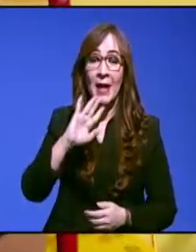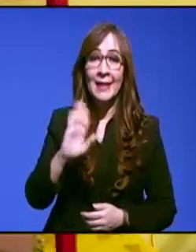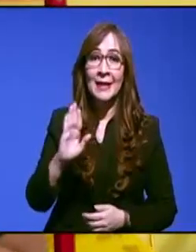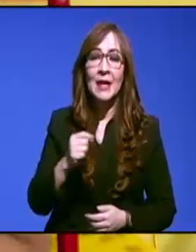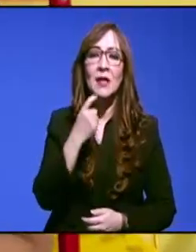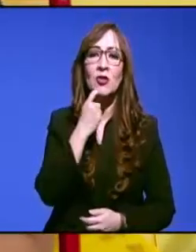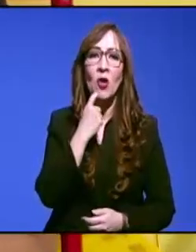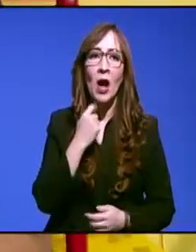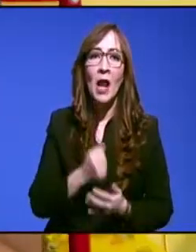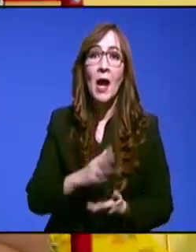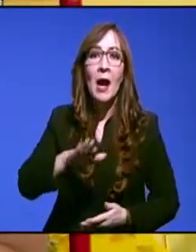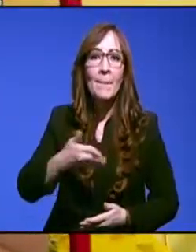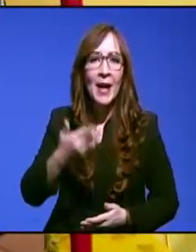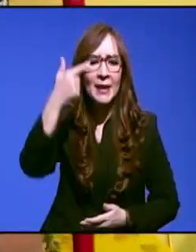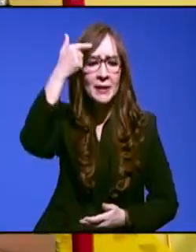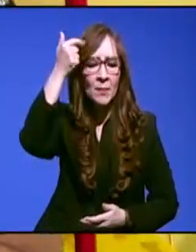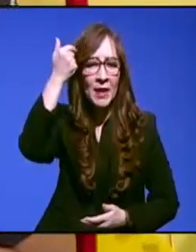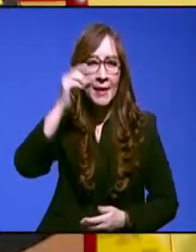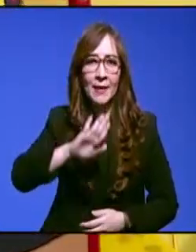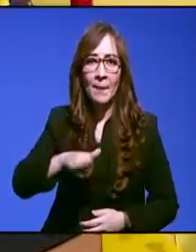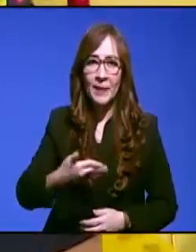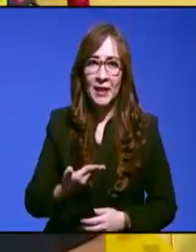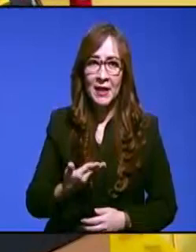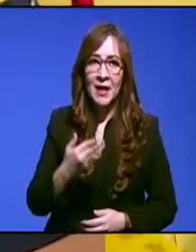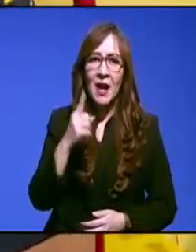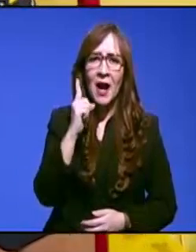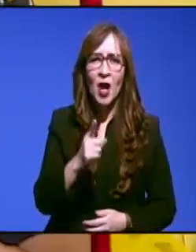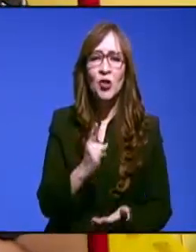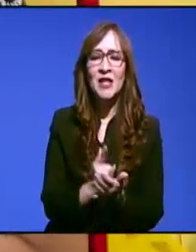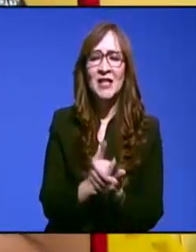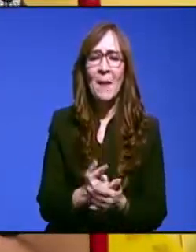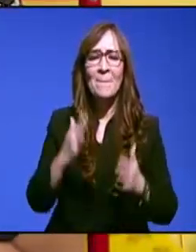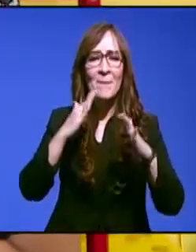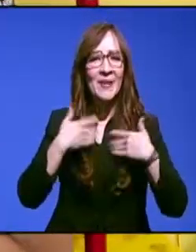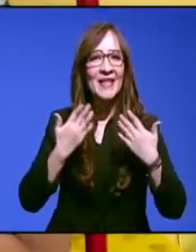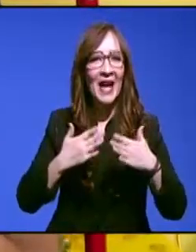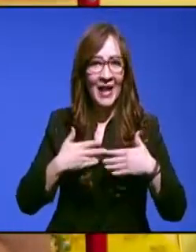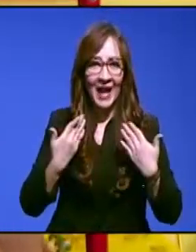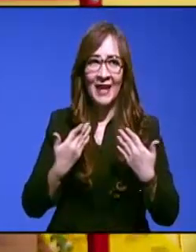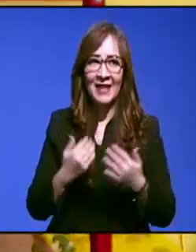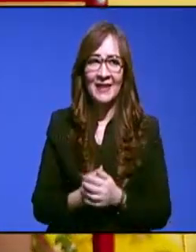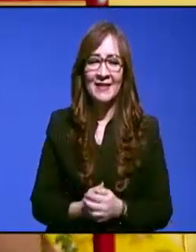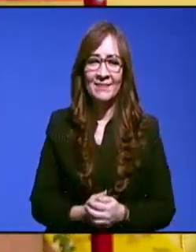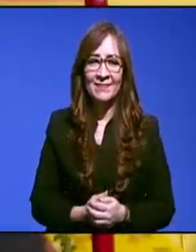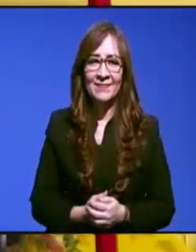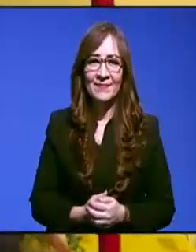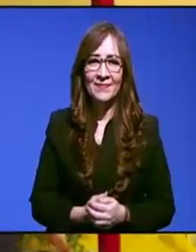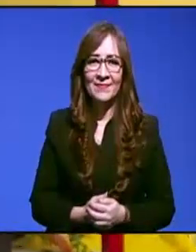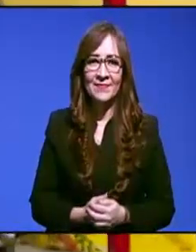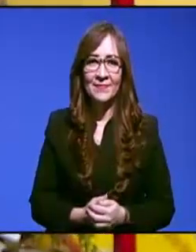anak, tetapi juga dapat menciptakan suasana yang menyenangkan agar proses belajar mengajar dari rumah ini terasa tidak